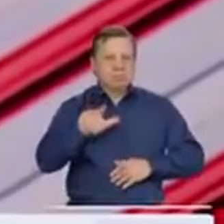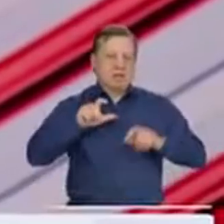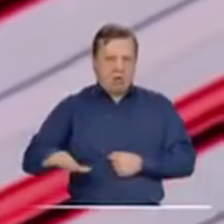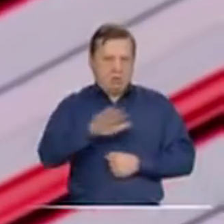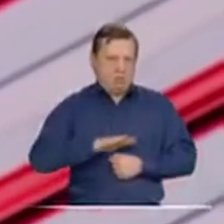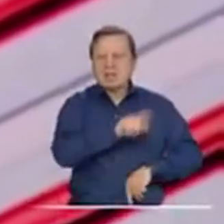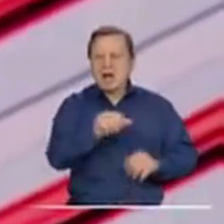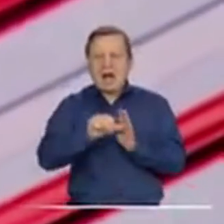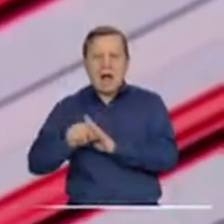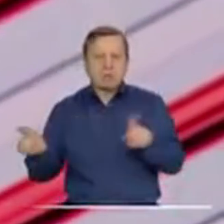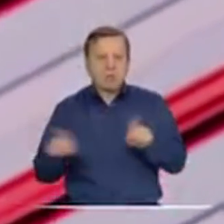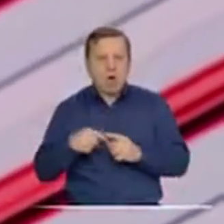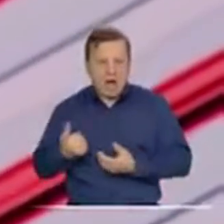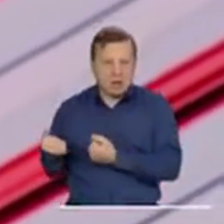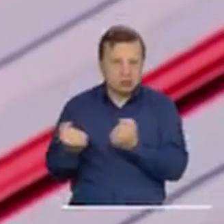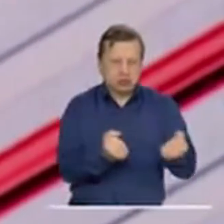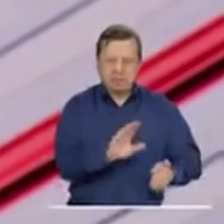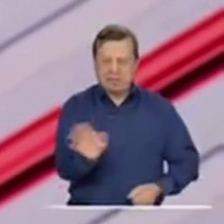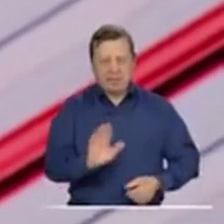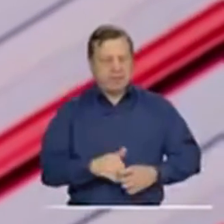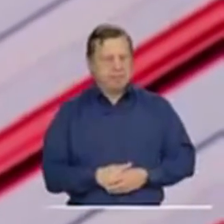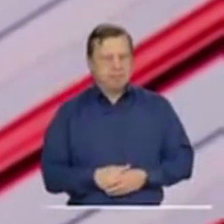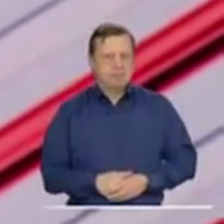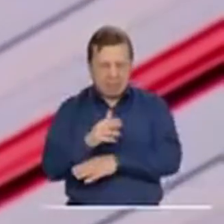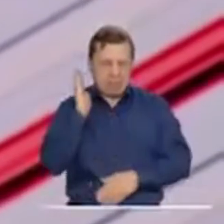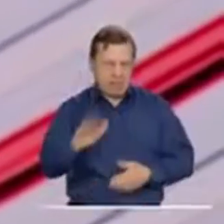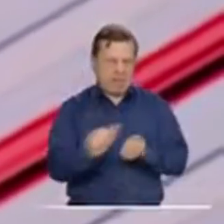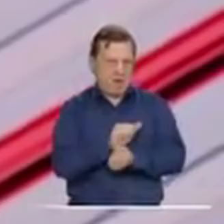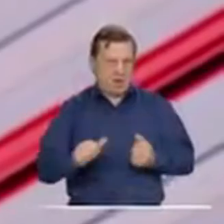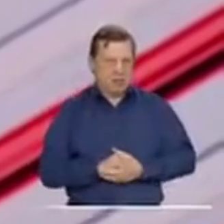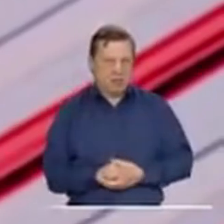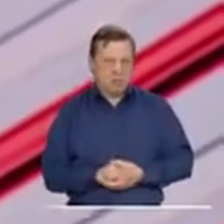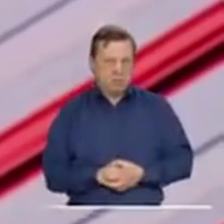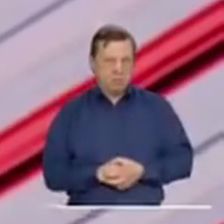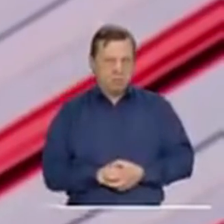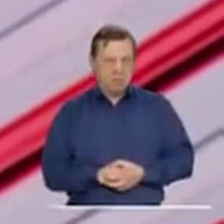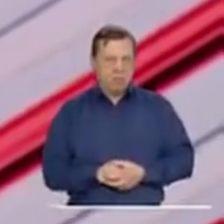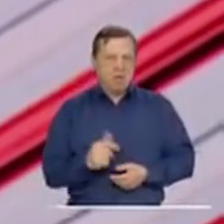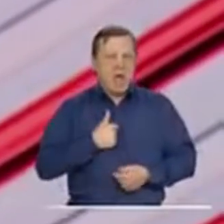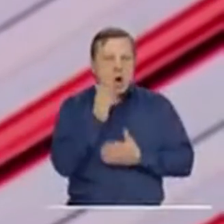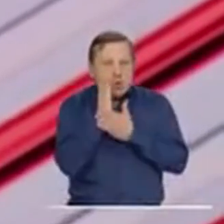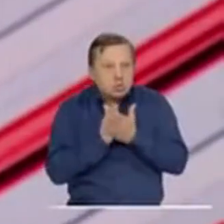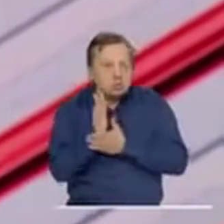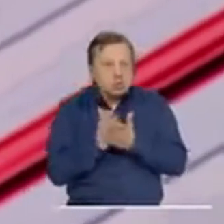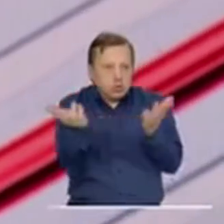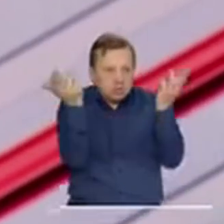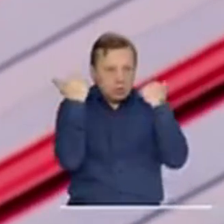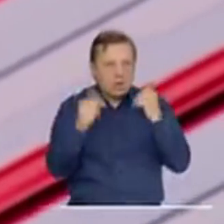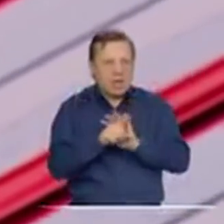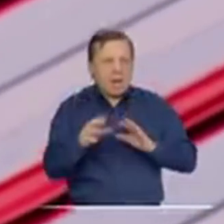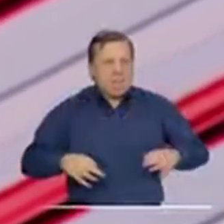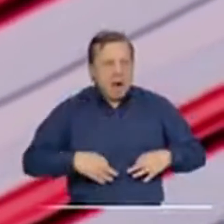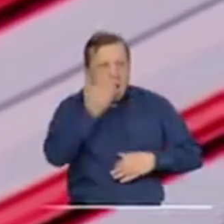żeby powiedzieć członek, tak, i macie Państwo rację, nie będę wiernym sługą swego pana, który